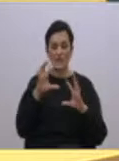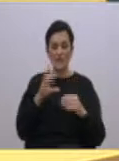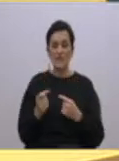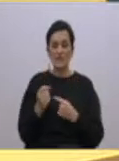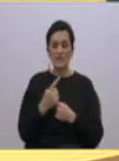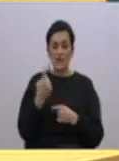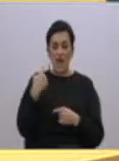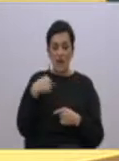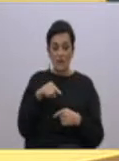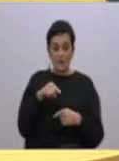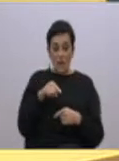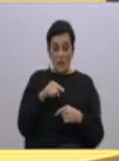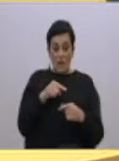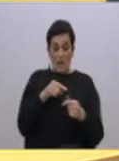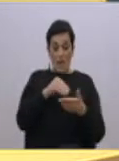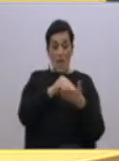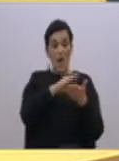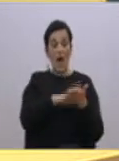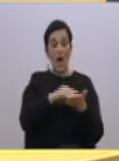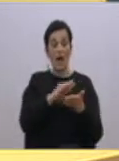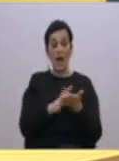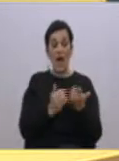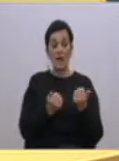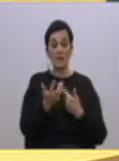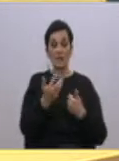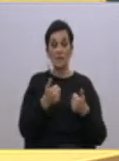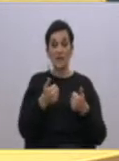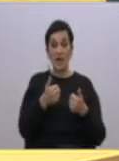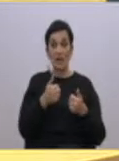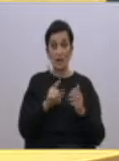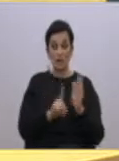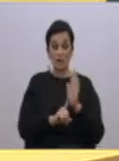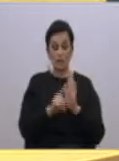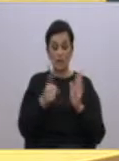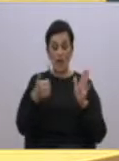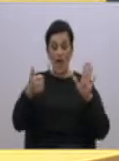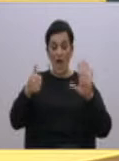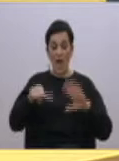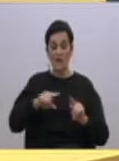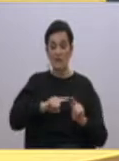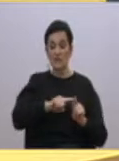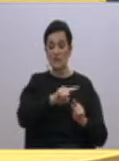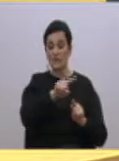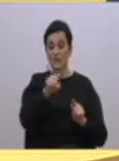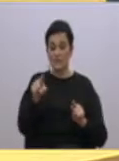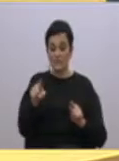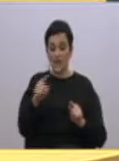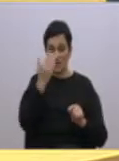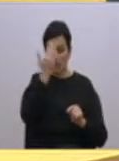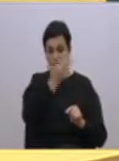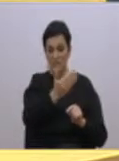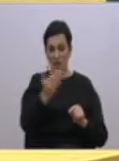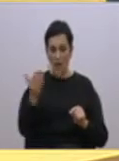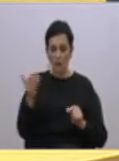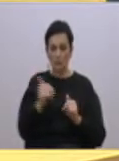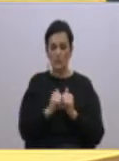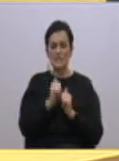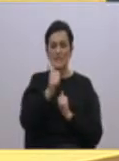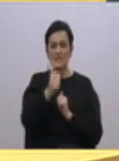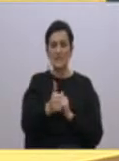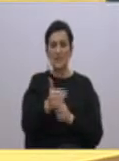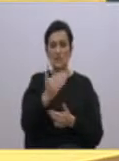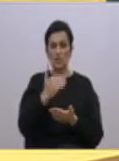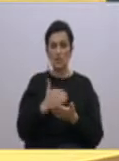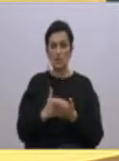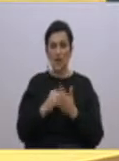აღწერის ჩატარებიდან არაუგვიანეს 6 თვეში საზოგადოებას მივაწოდოთ წინასწარი